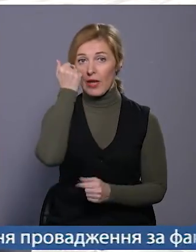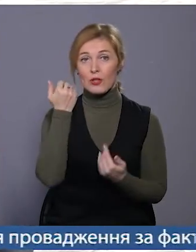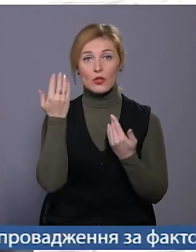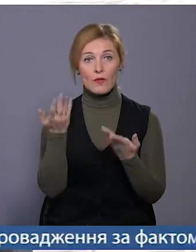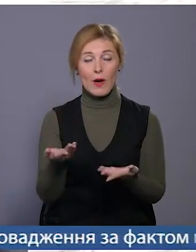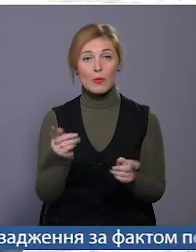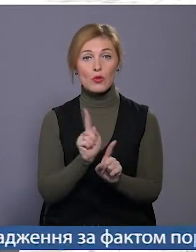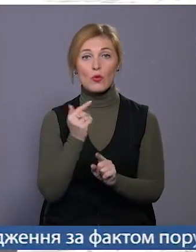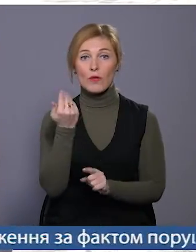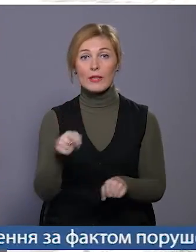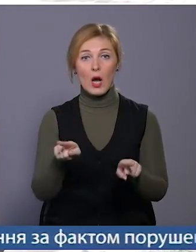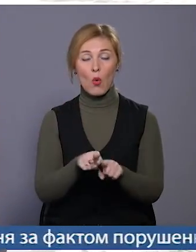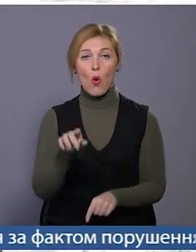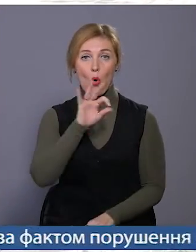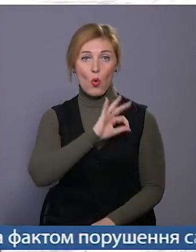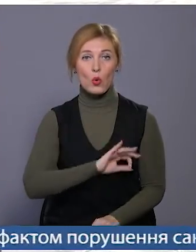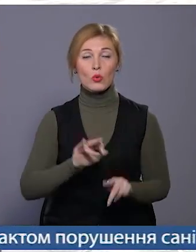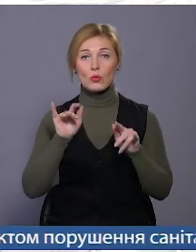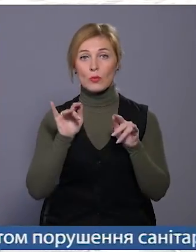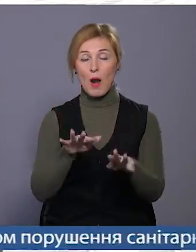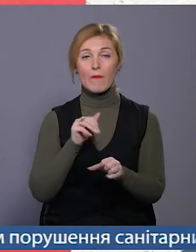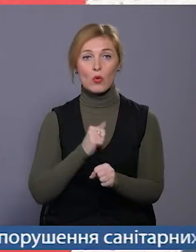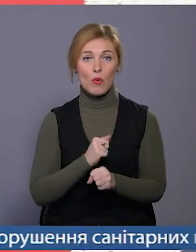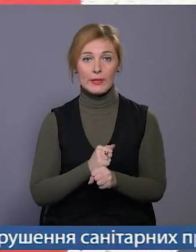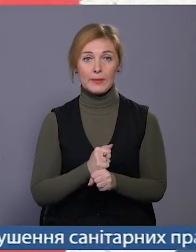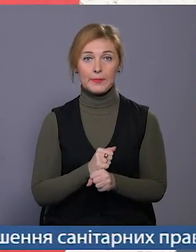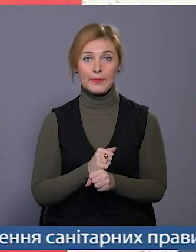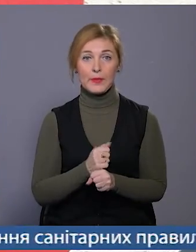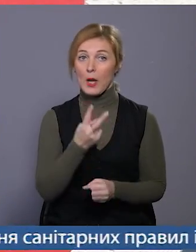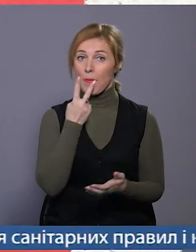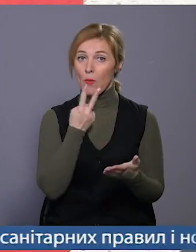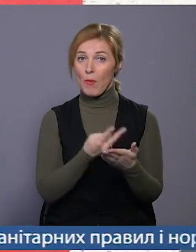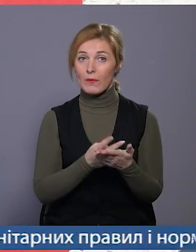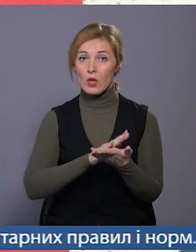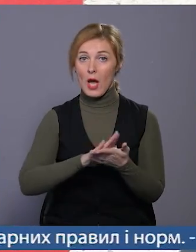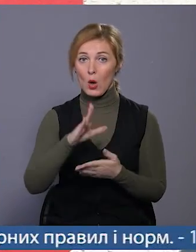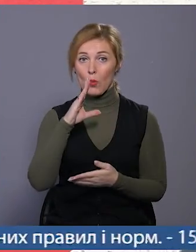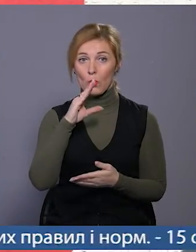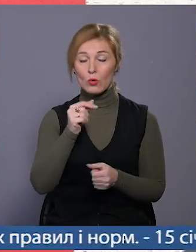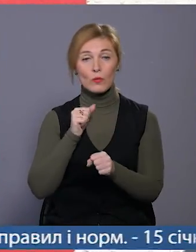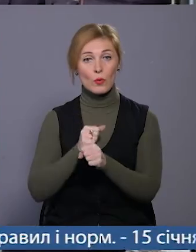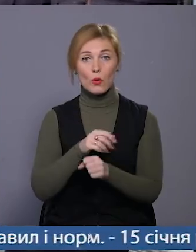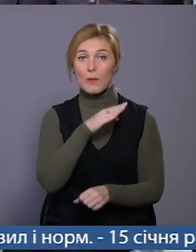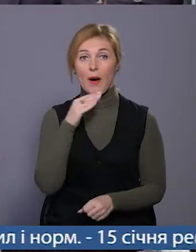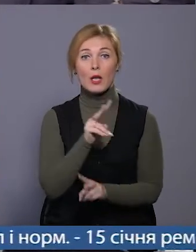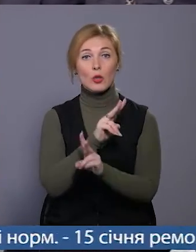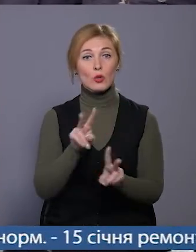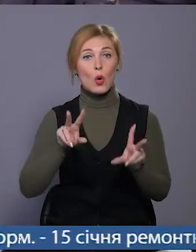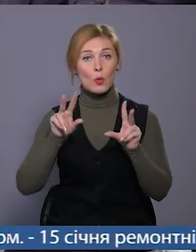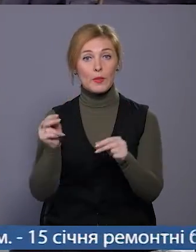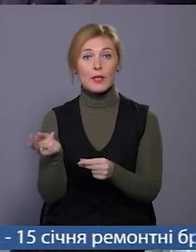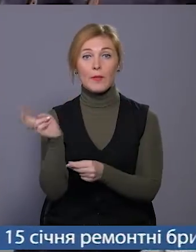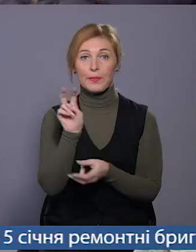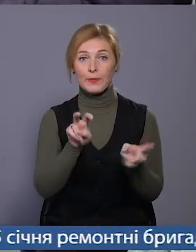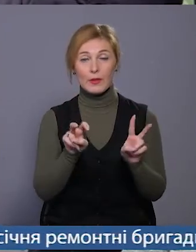таку корисну справу робите. Побачивши екологічну автівку в роботі, багато хто обіцяв навідатись